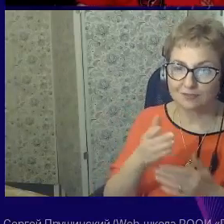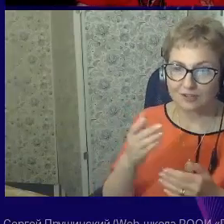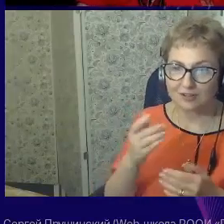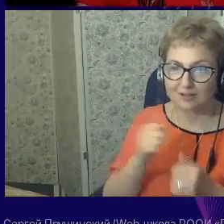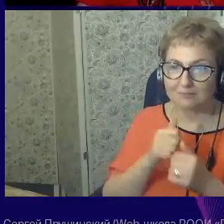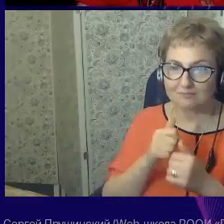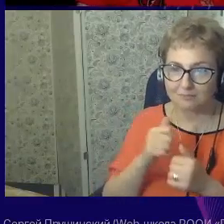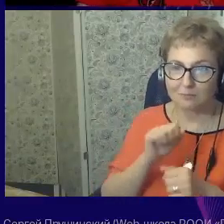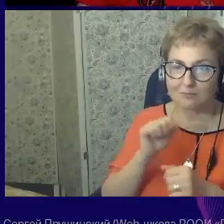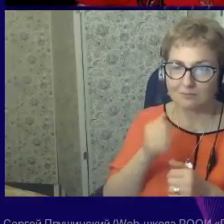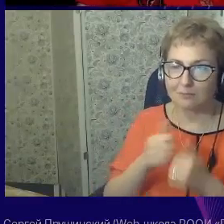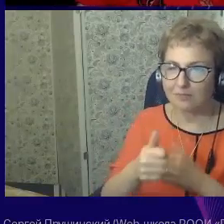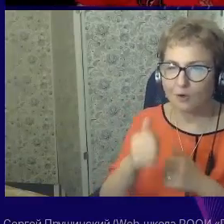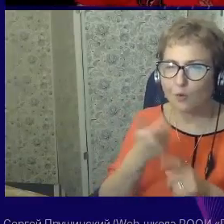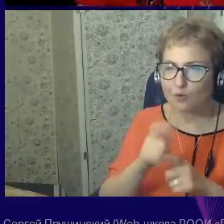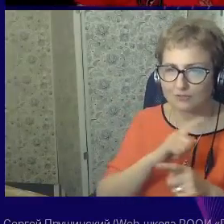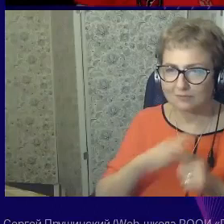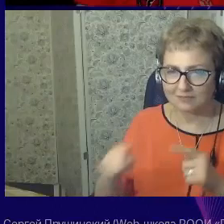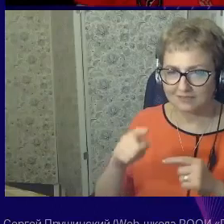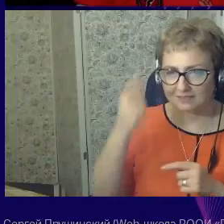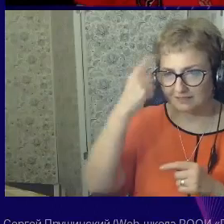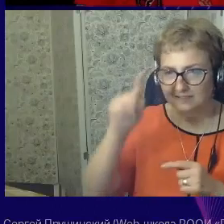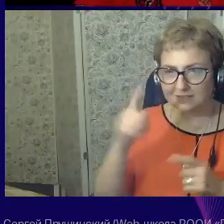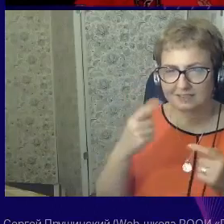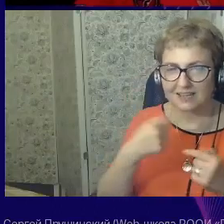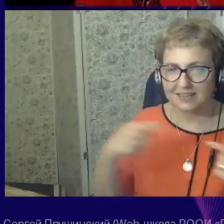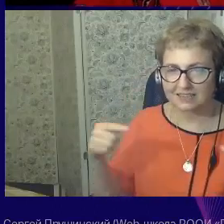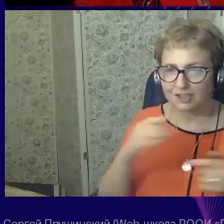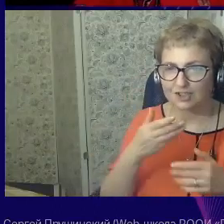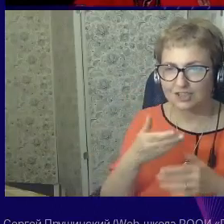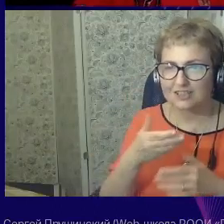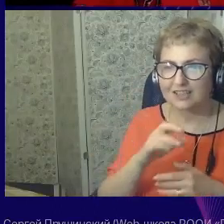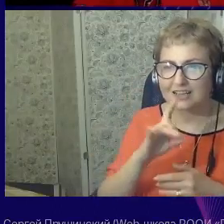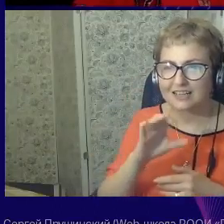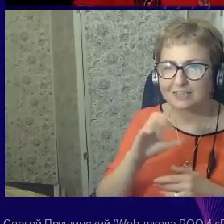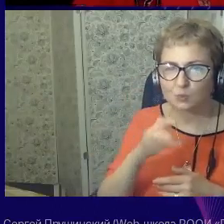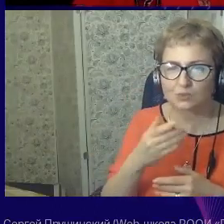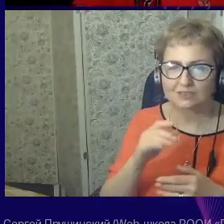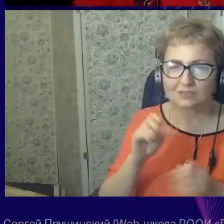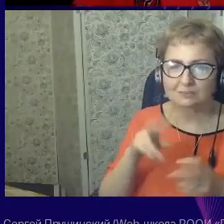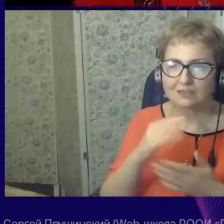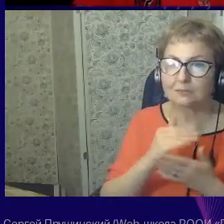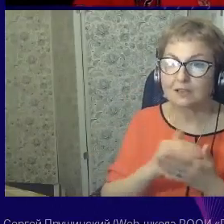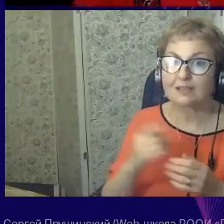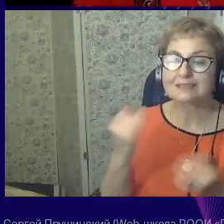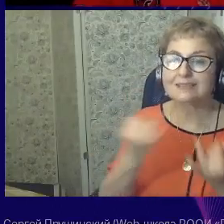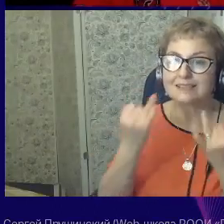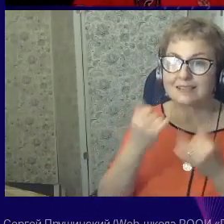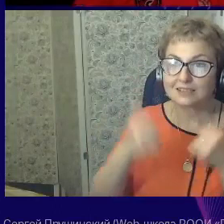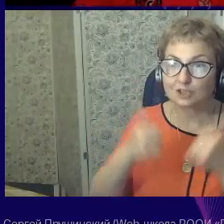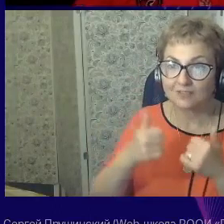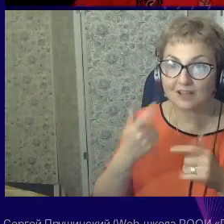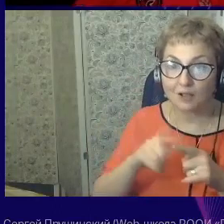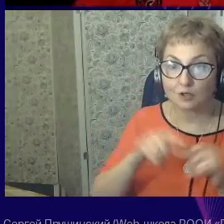продвинутый народ. Очень быстро были созданы различные ресурсы и подготовлены интересные